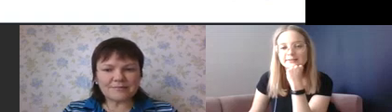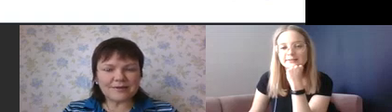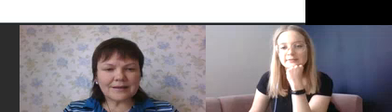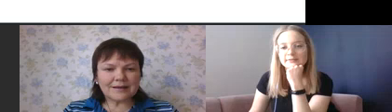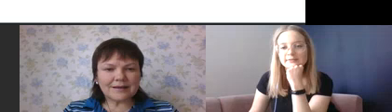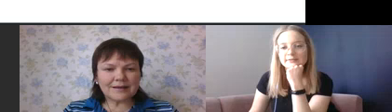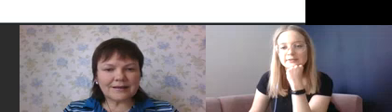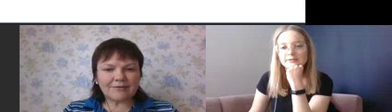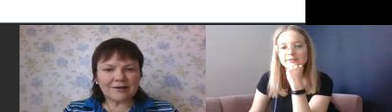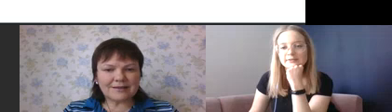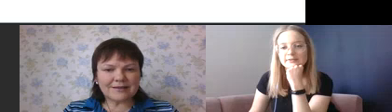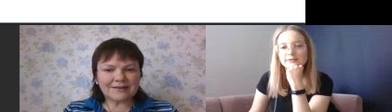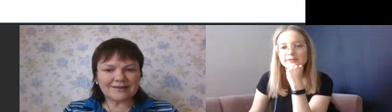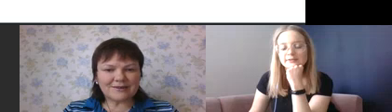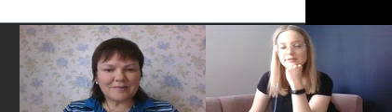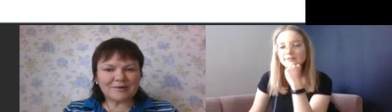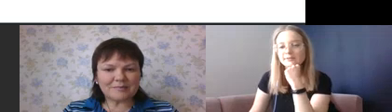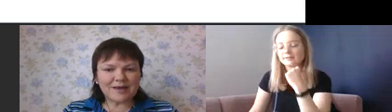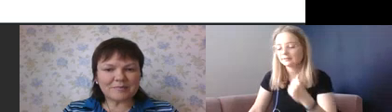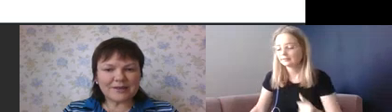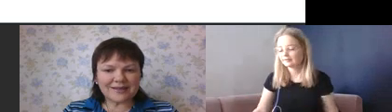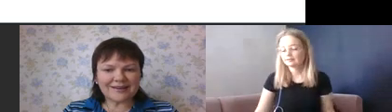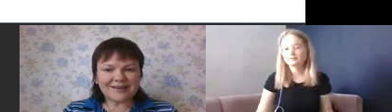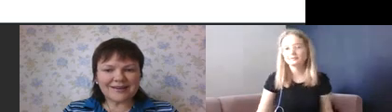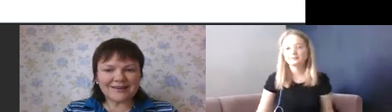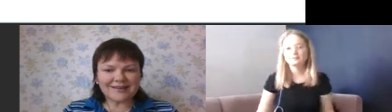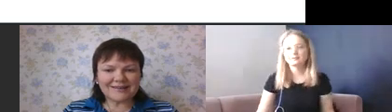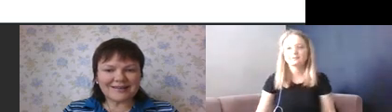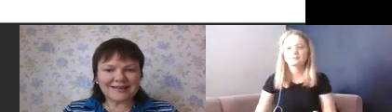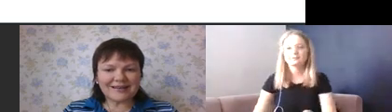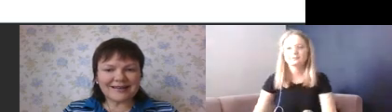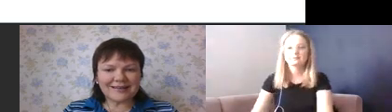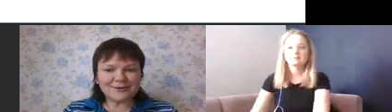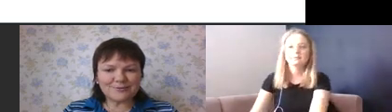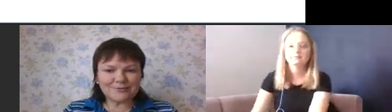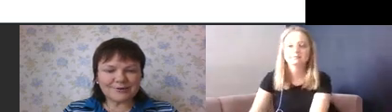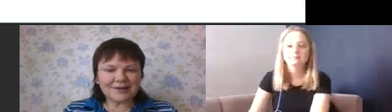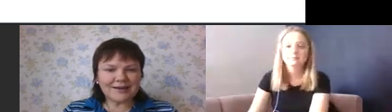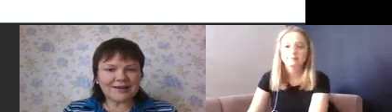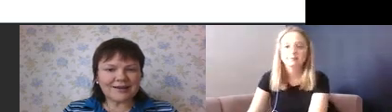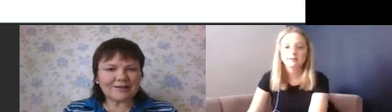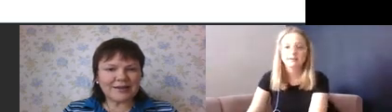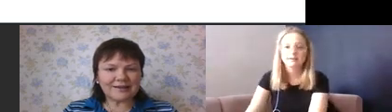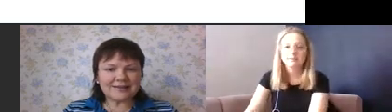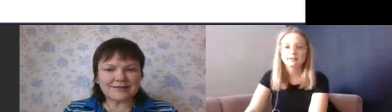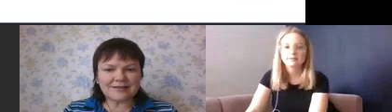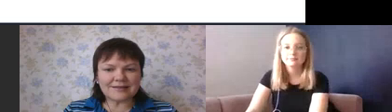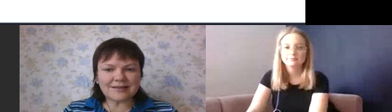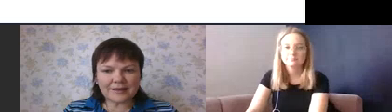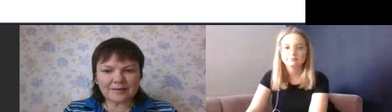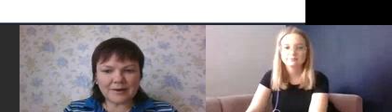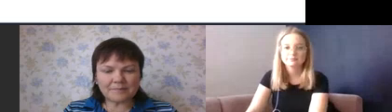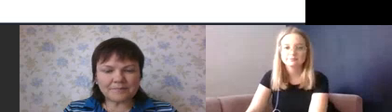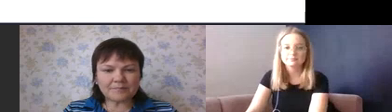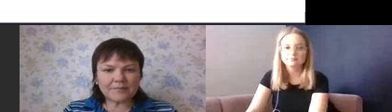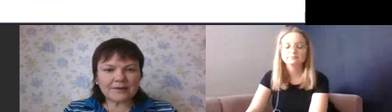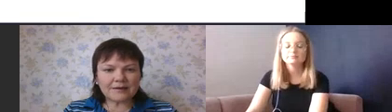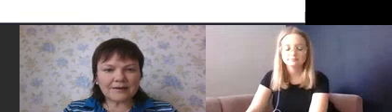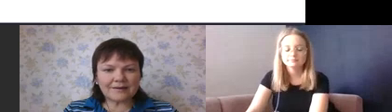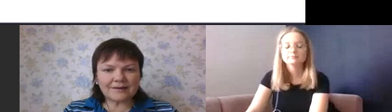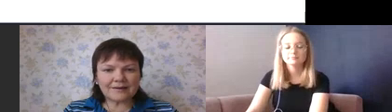õpilasi. Et tavaliselt on nemad meie põhi selline klientuur, kellega me nendest asjadest